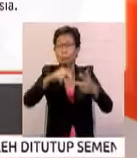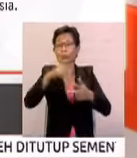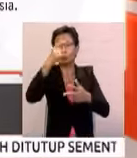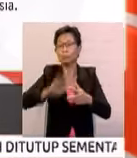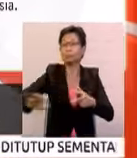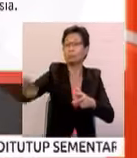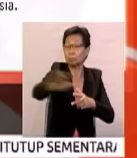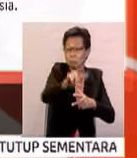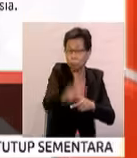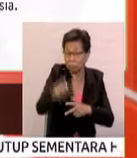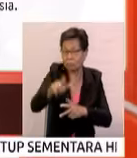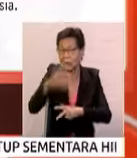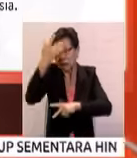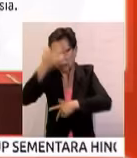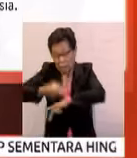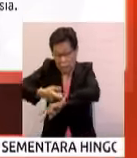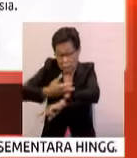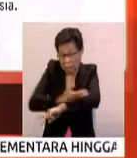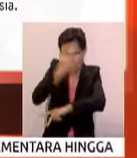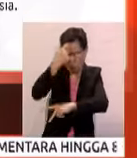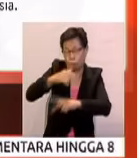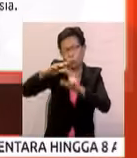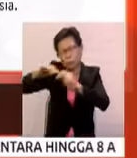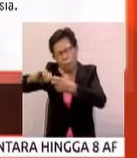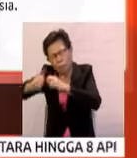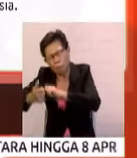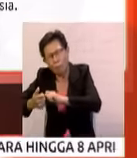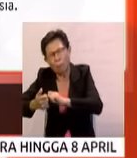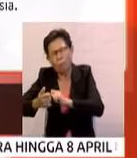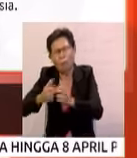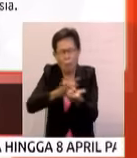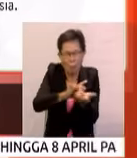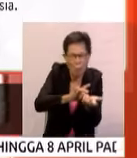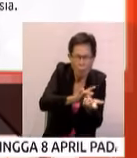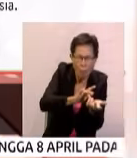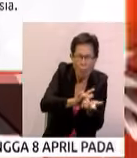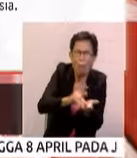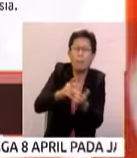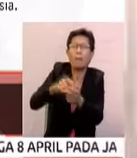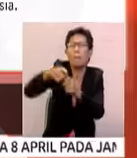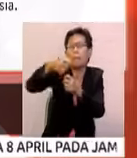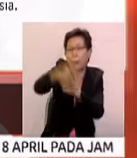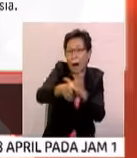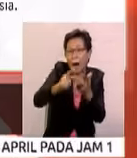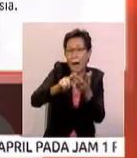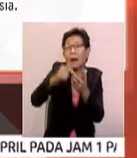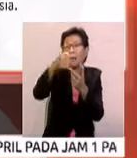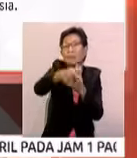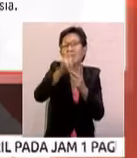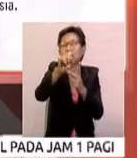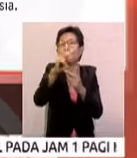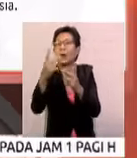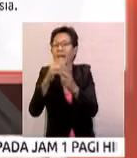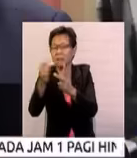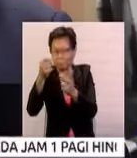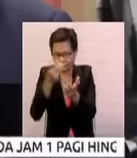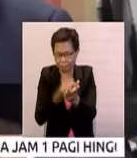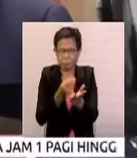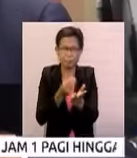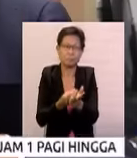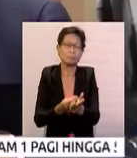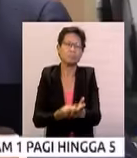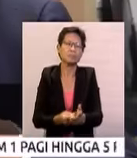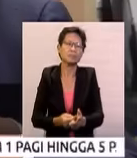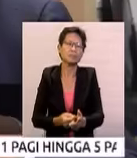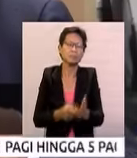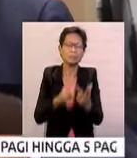mereka yang mengidap penyakit kanser untuk menyelesaikan pelan rawatan dengan membayar mereka sebanyak RM1,000.